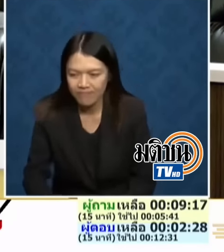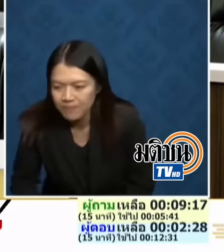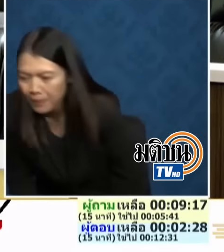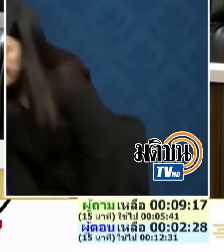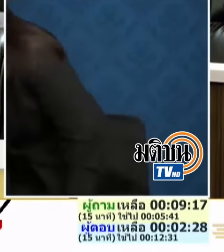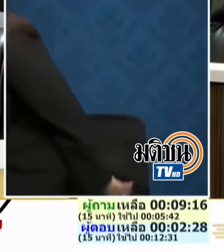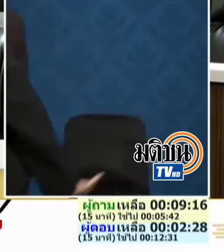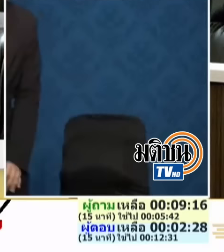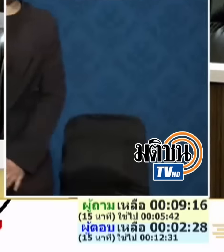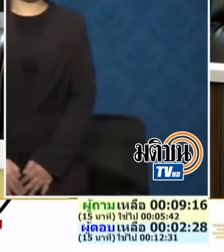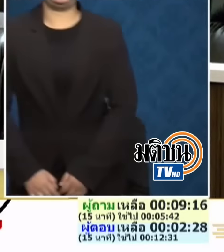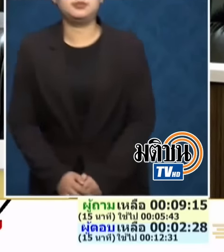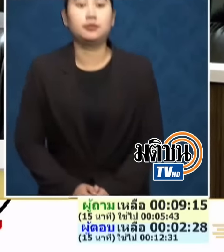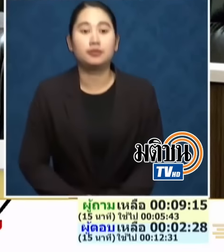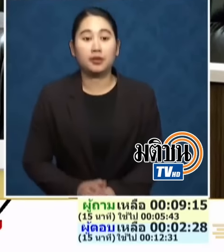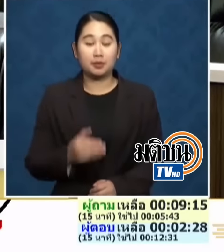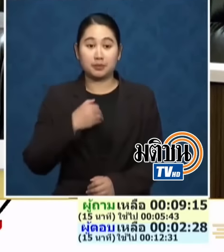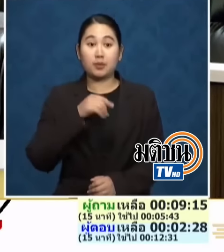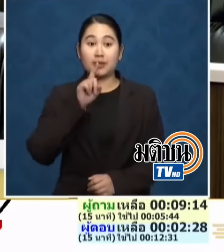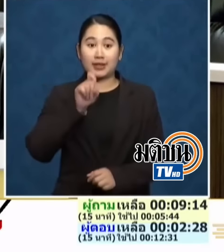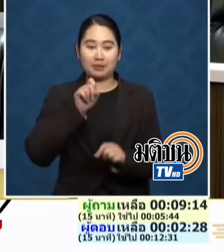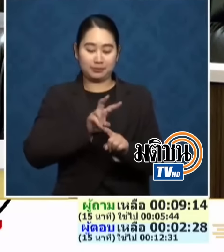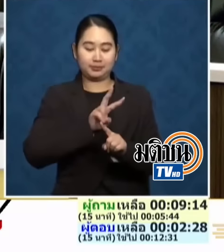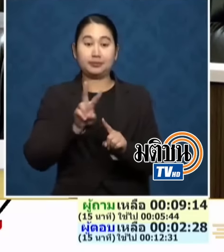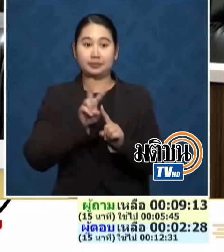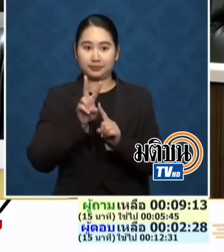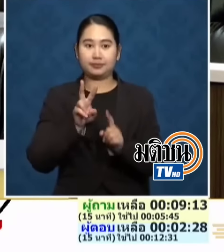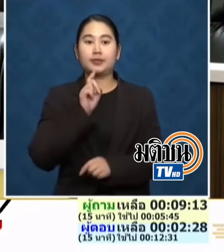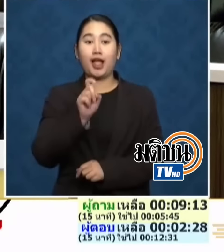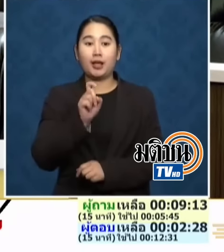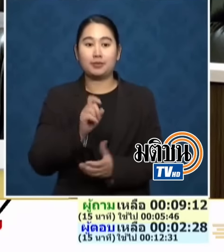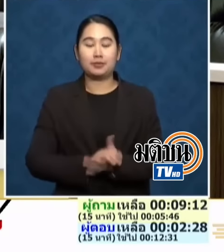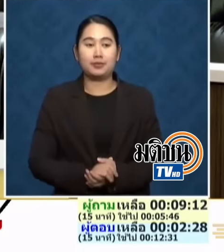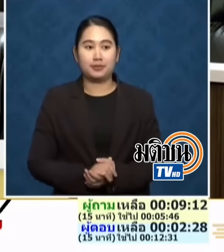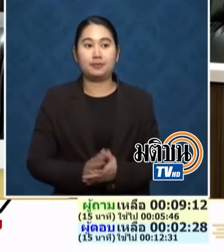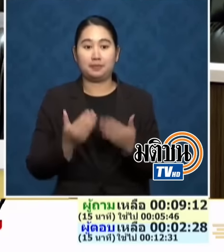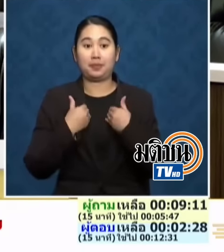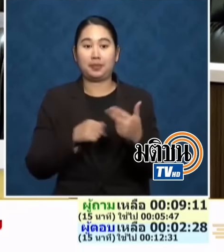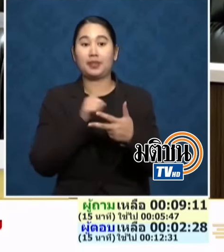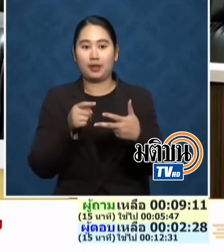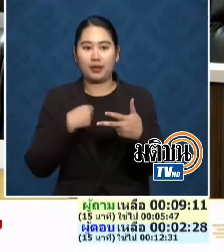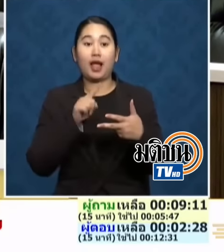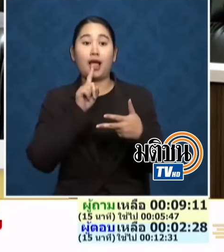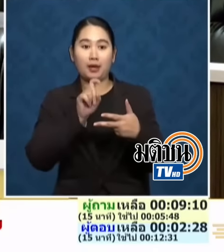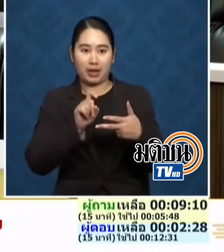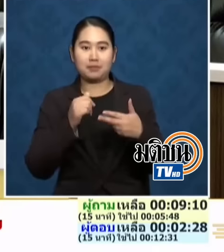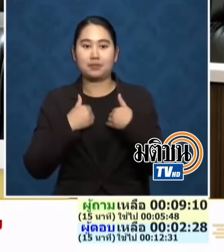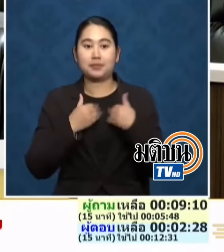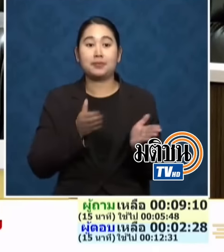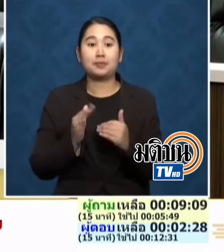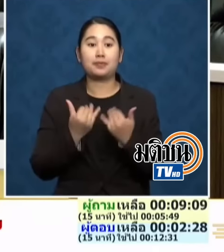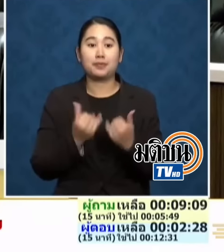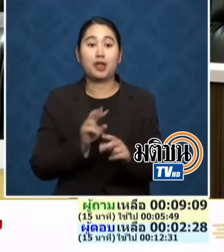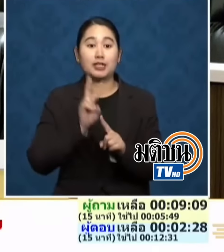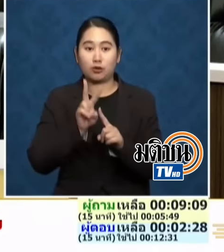จะไม่เยอะๆนะครับ ท่พระทาน ผมจะถามคำถามที่สองเลยแล้วกผมมีอยู่ 3 ธถามนะครับคำถามที่ส